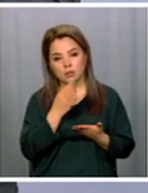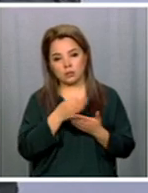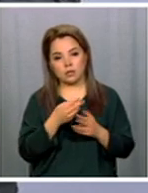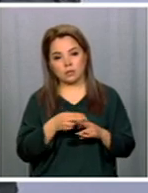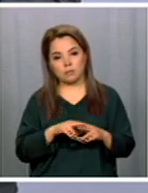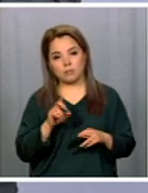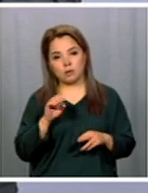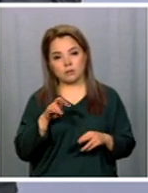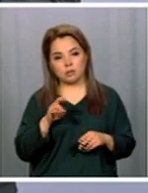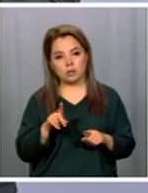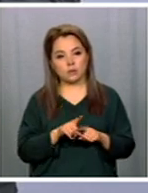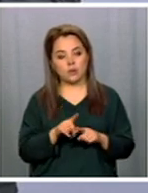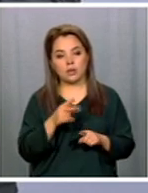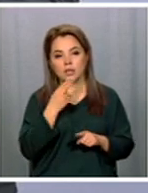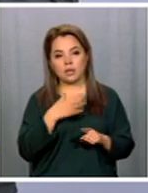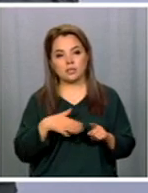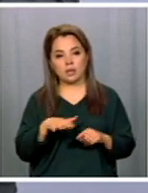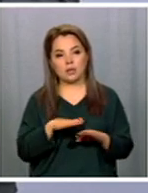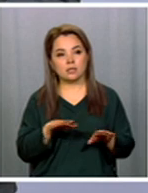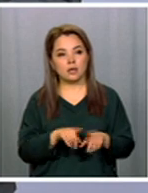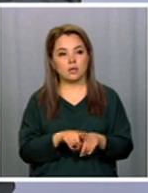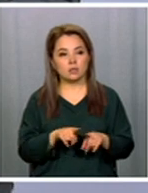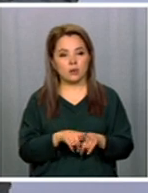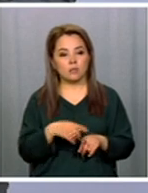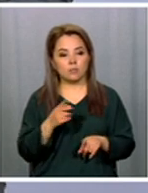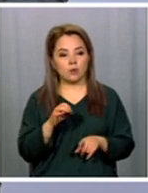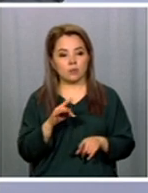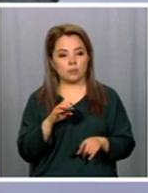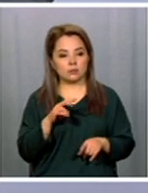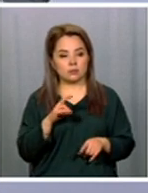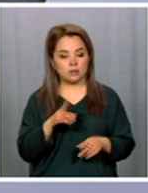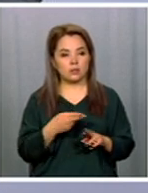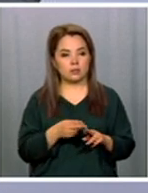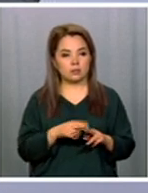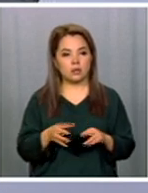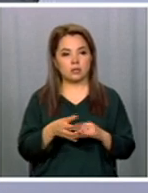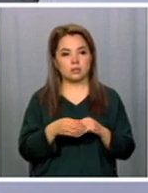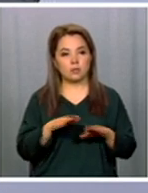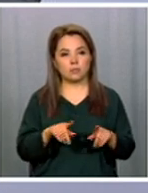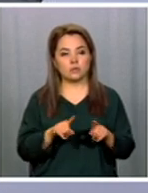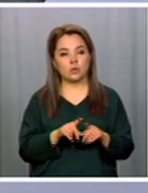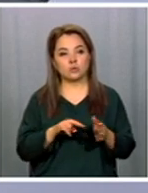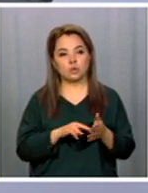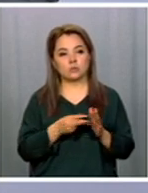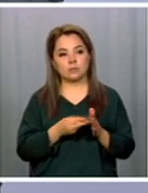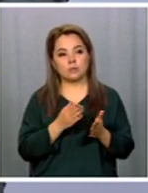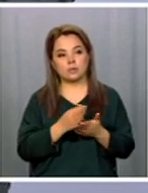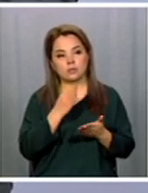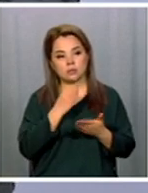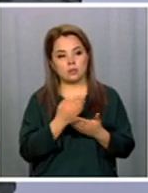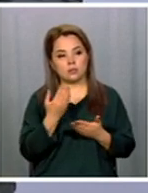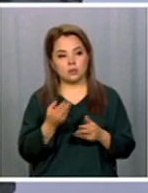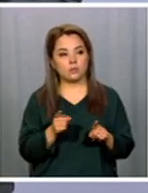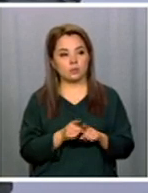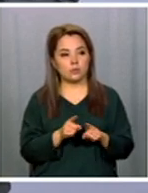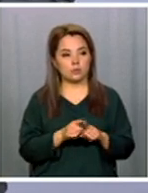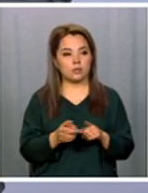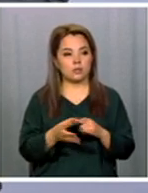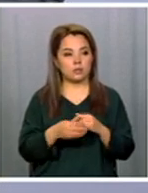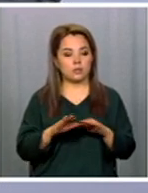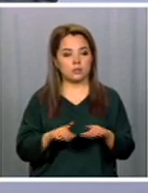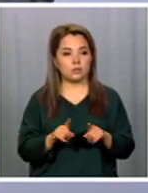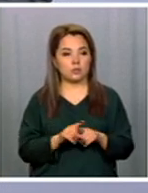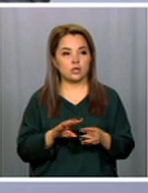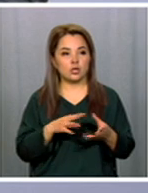елдері, Ленинград, Архангельск және Мурманск аймақтарын басып алу жоспары тұрған еді. Және осы жерде